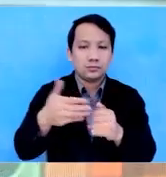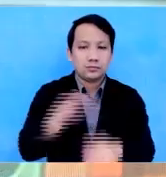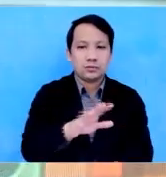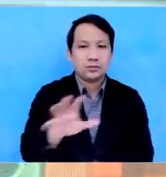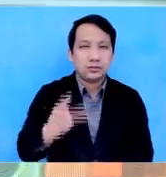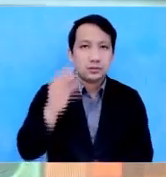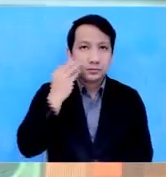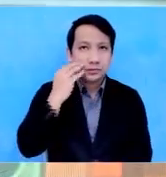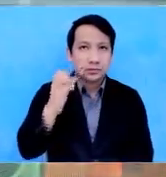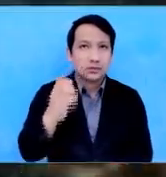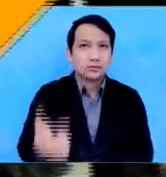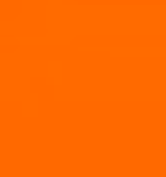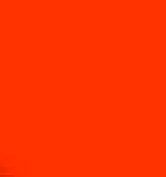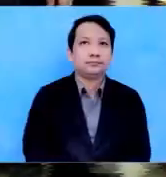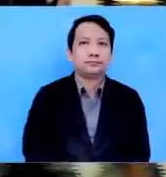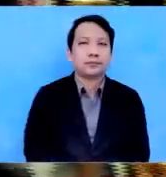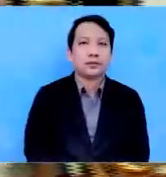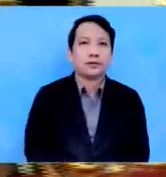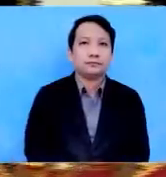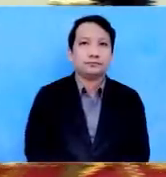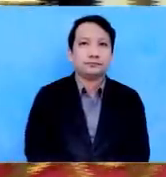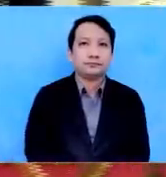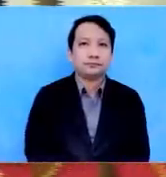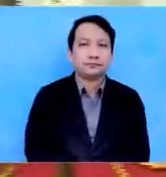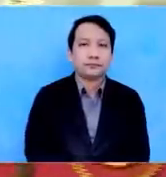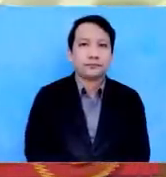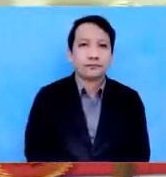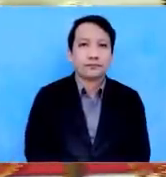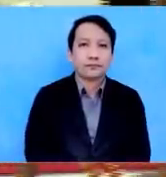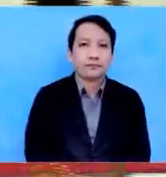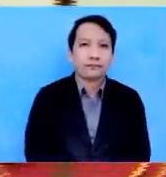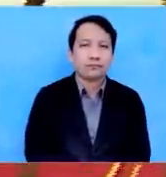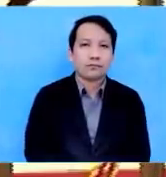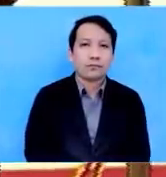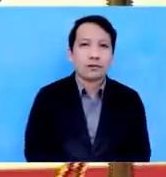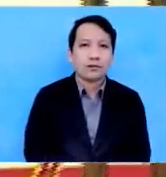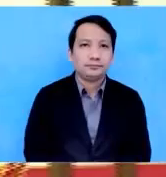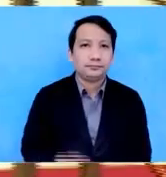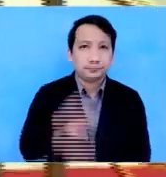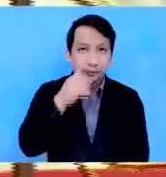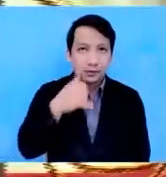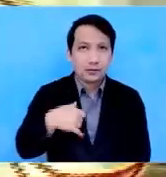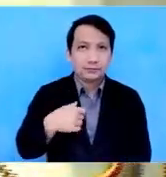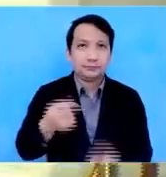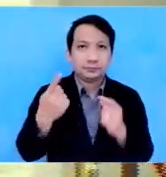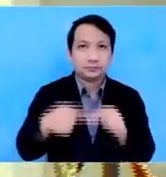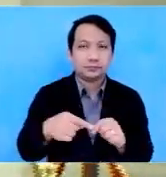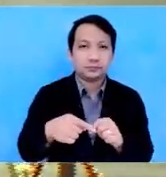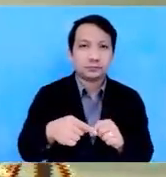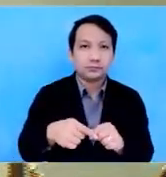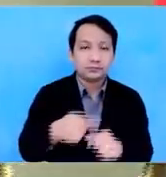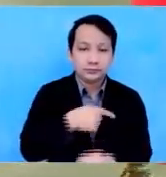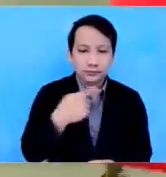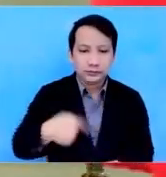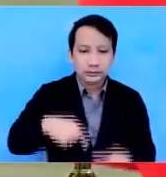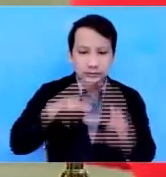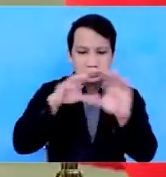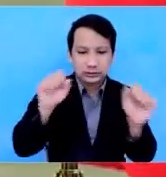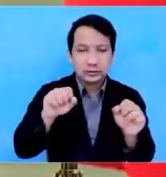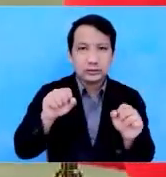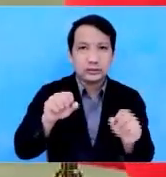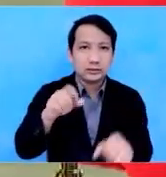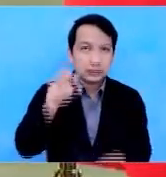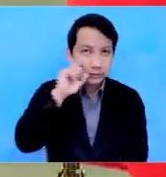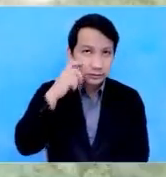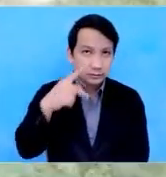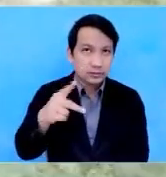Marianne Enriquez. Bandang alas 5 ng hapon kahapon ng malugod na sinalubong ni Chinese President Xi Jinping si Pangulong